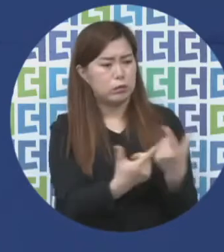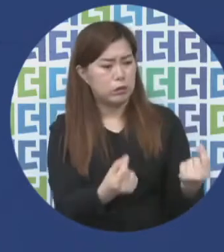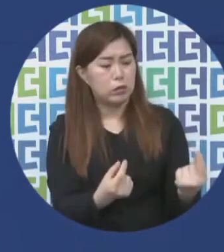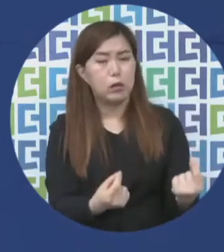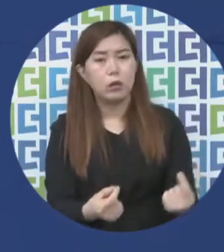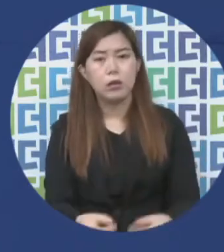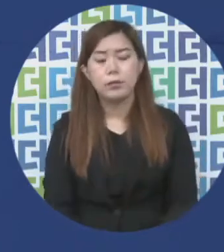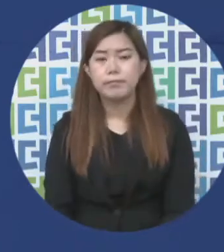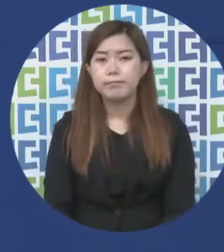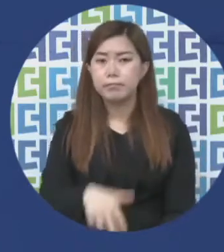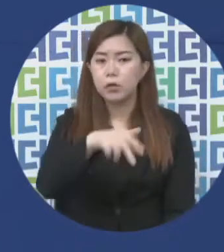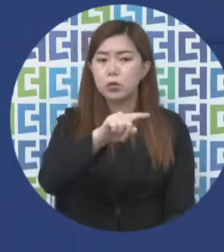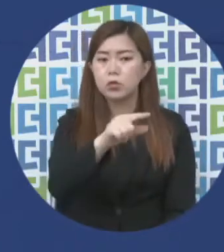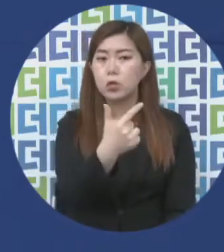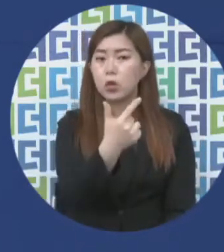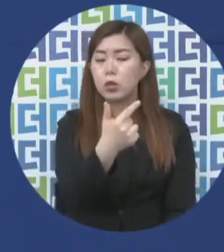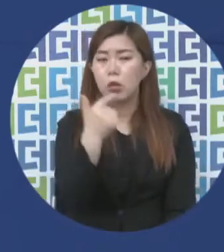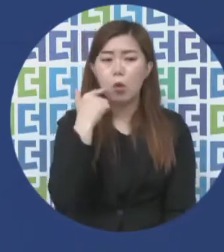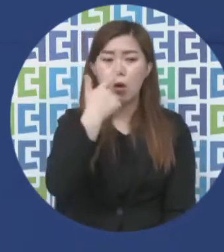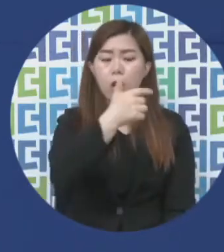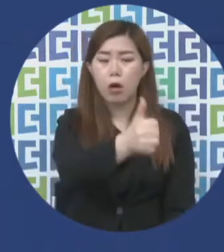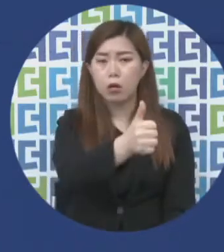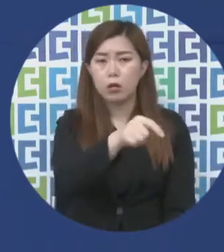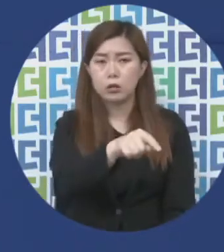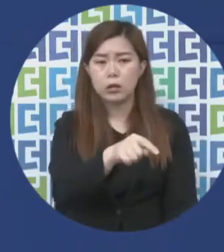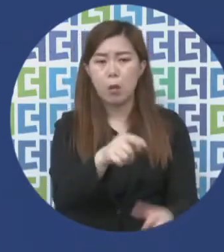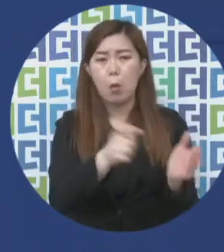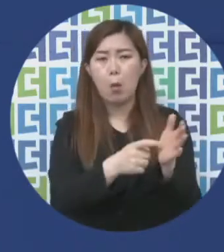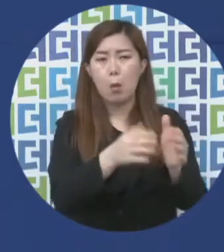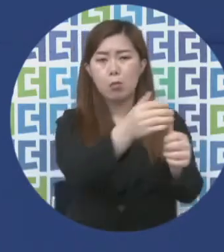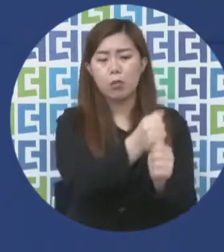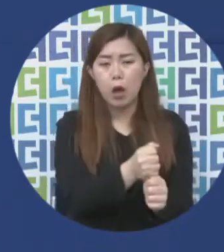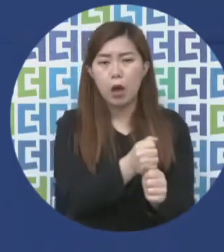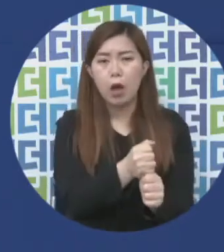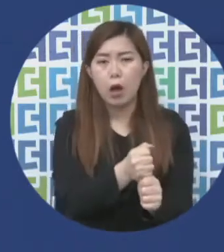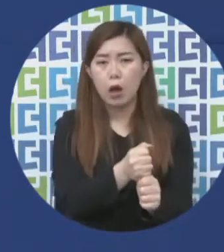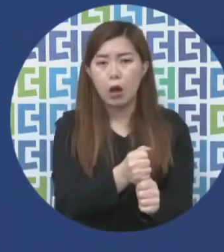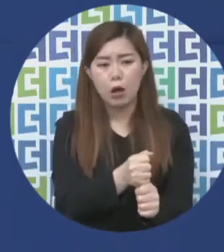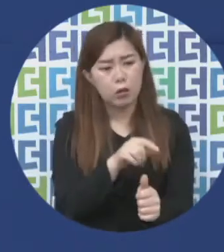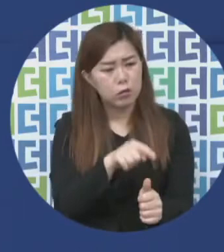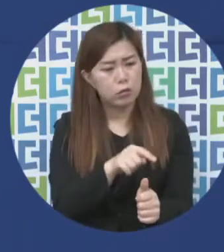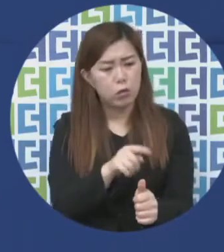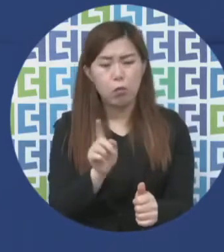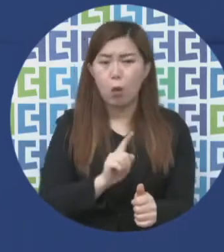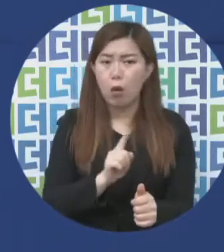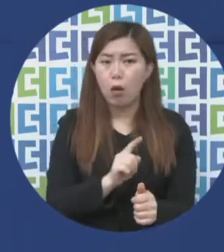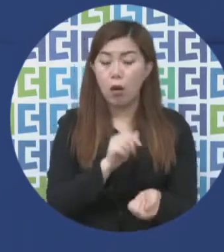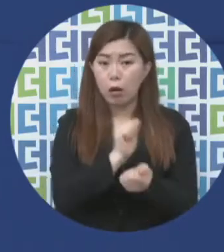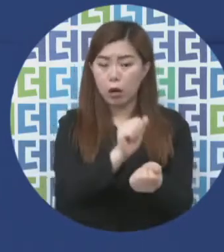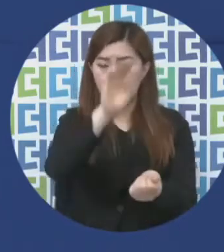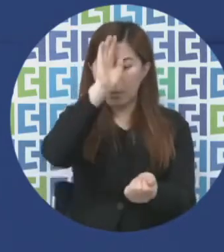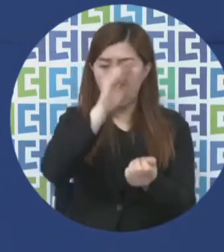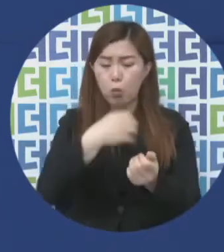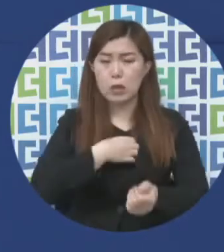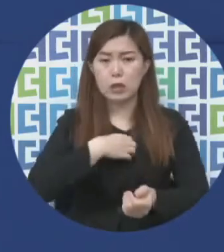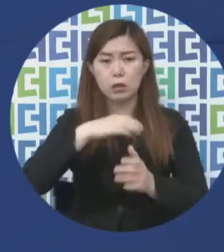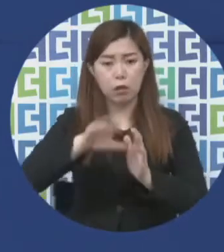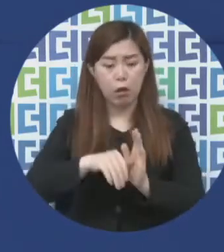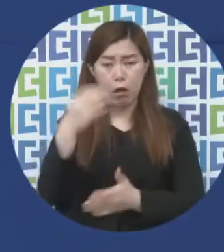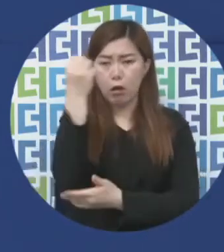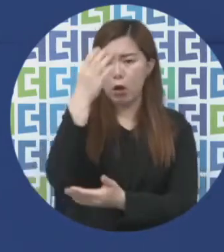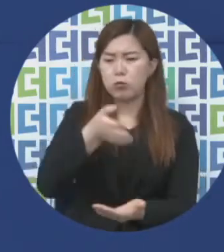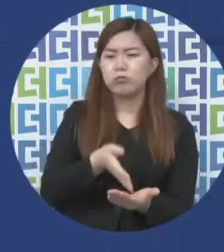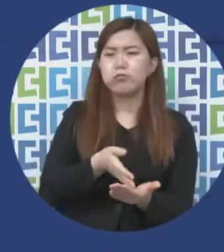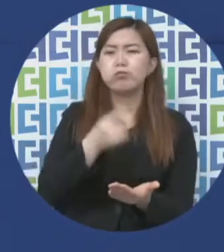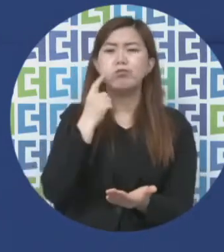정강은 긴급체포 주장하고 정강은 긴급체포법 냈습니다. 감염병 위기 상황에서 가짜뉴스 유포하는